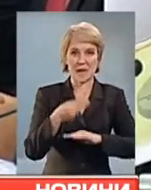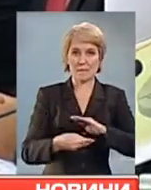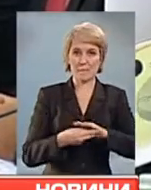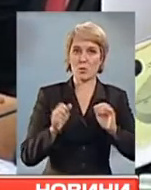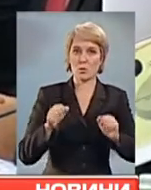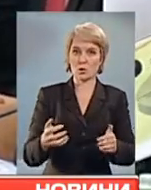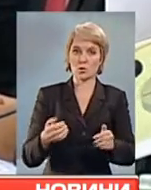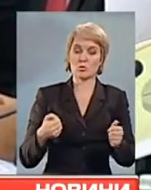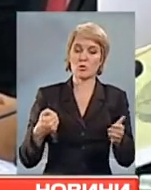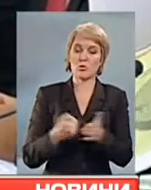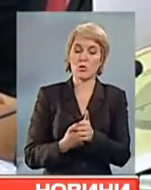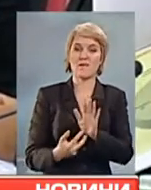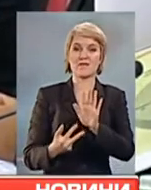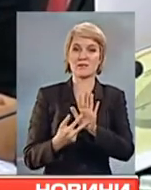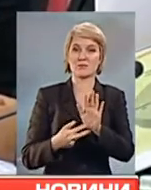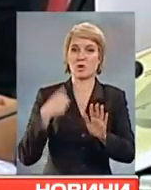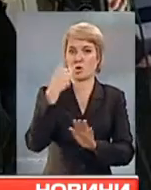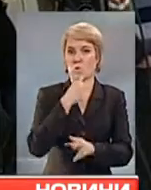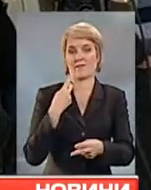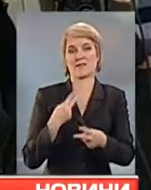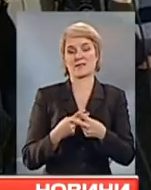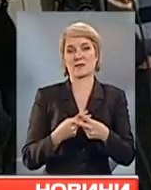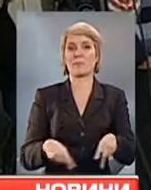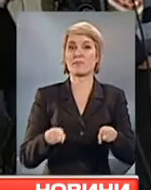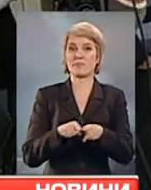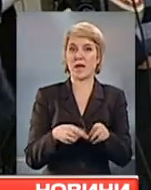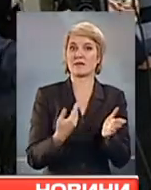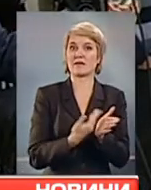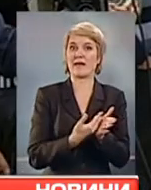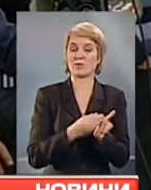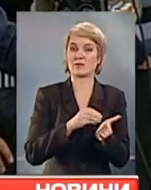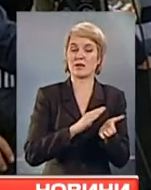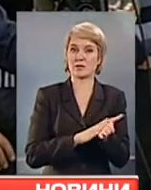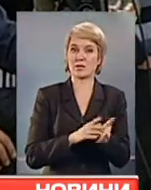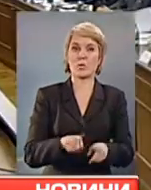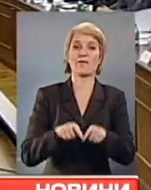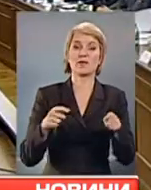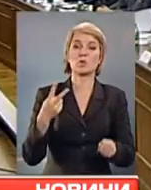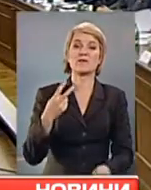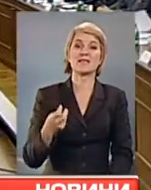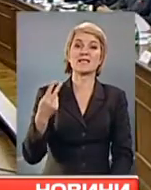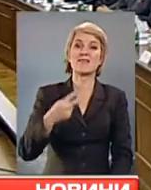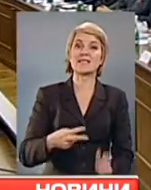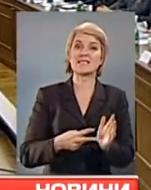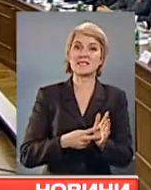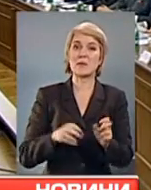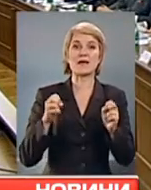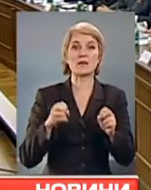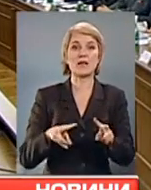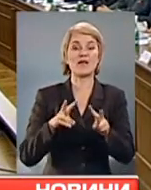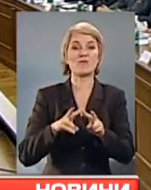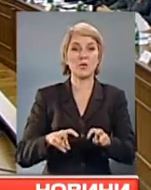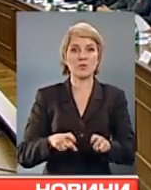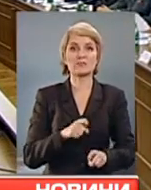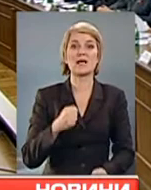8 років в'язниці. Також Арсен Аваков наводить статистику. Вже відкрито 227 кримінальних проваджень за зловживання у